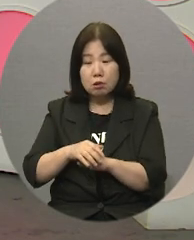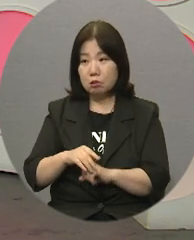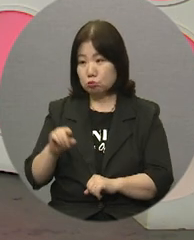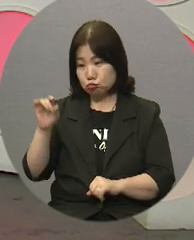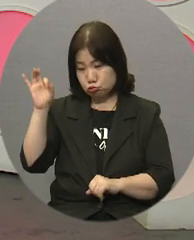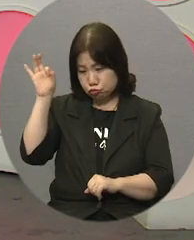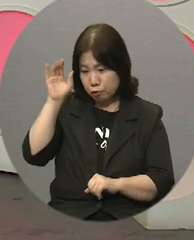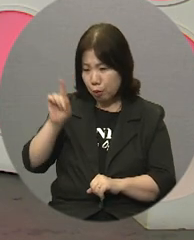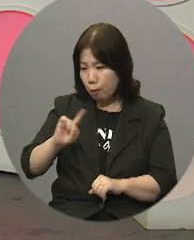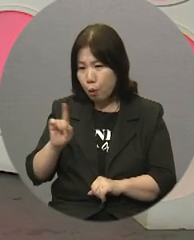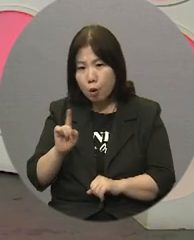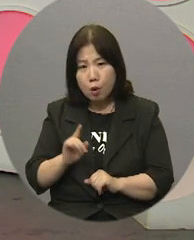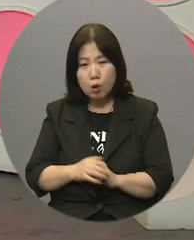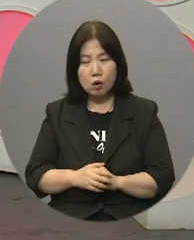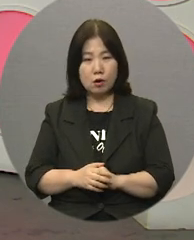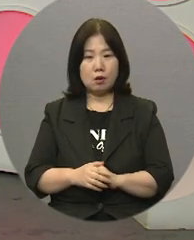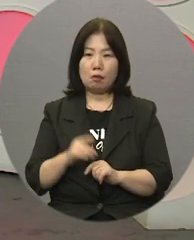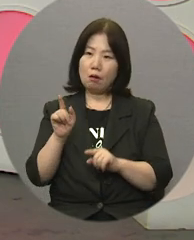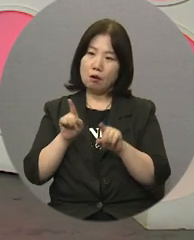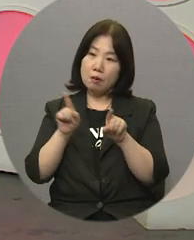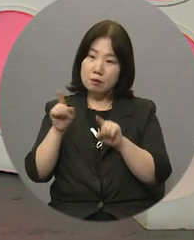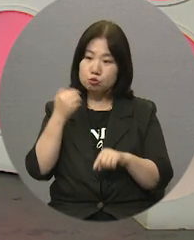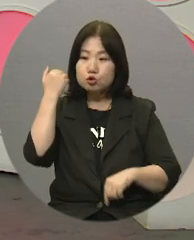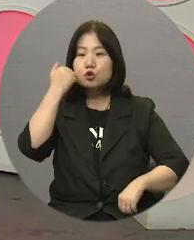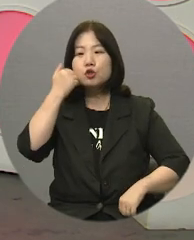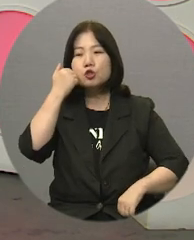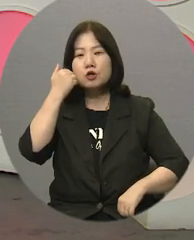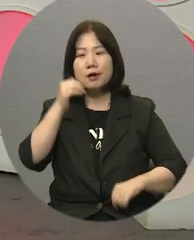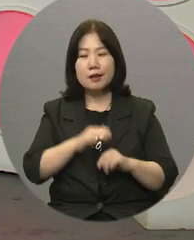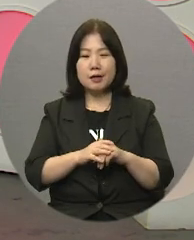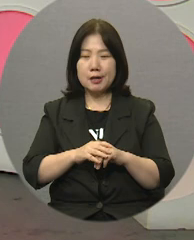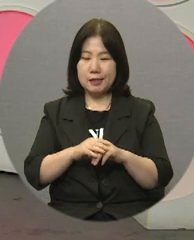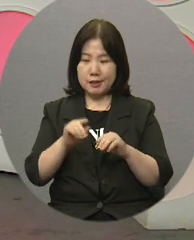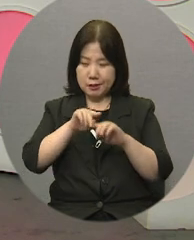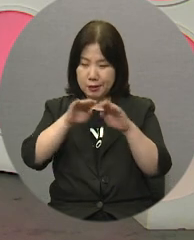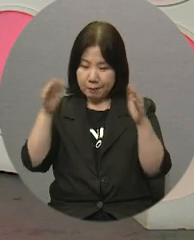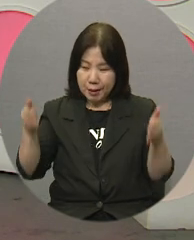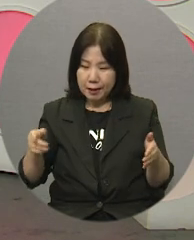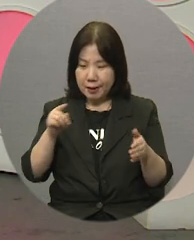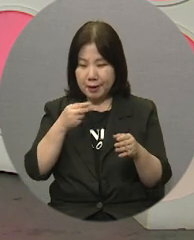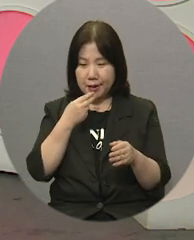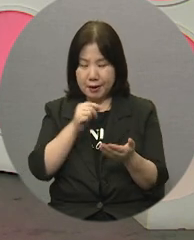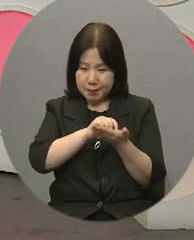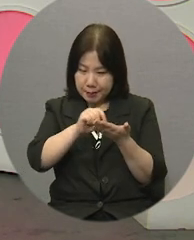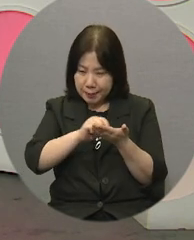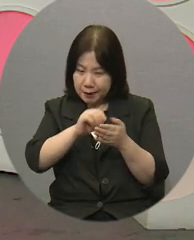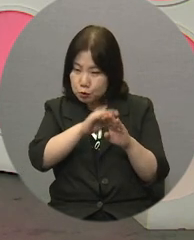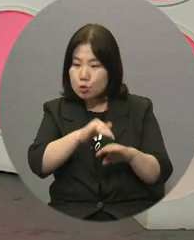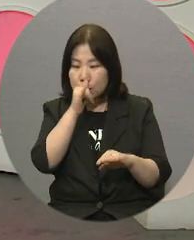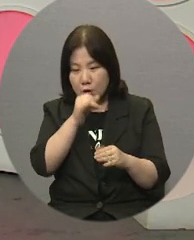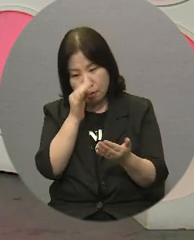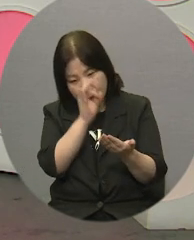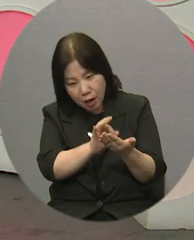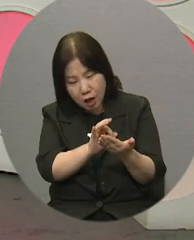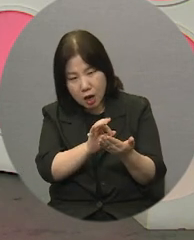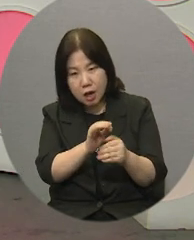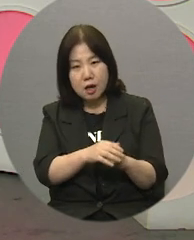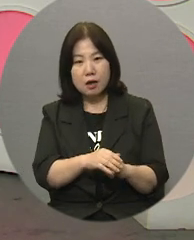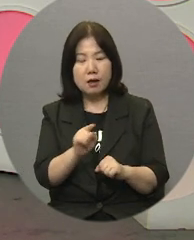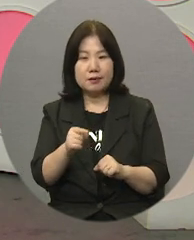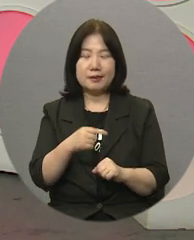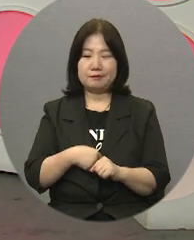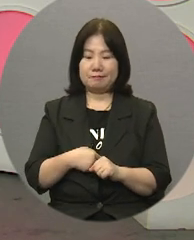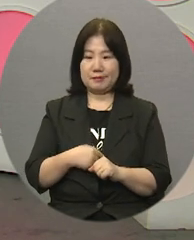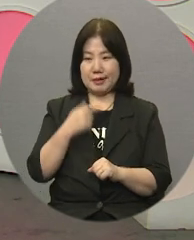거야? 감나무가지의 출처는 책상에 놓인 쪽지로 곧바로 알 수 있었습니다.